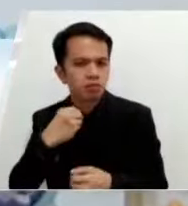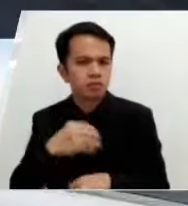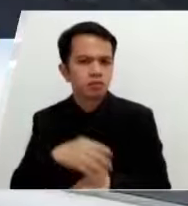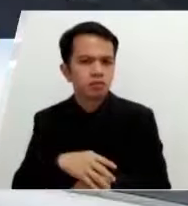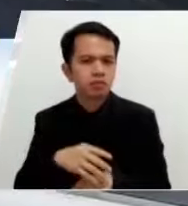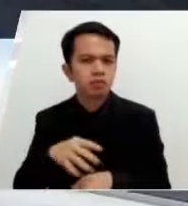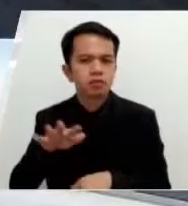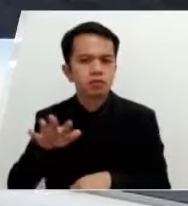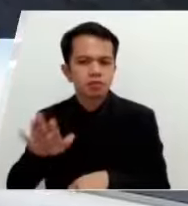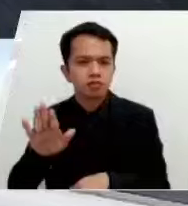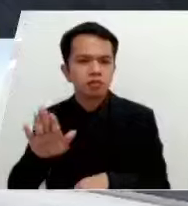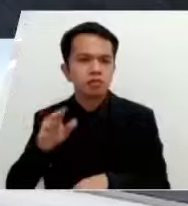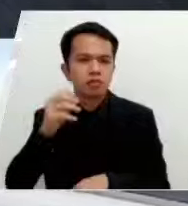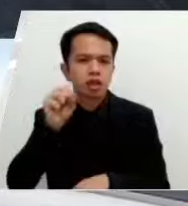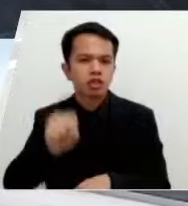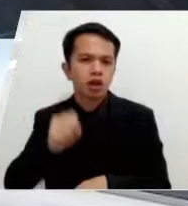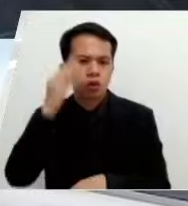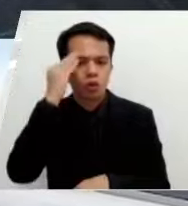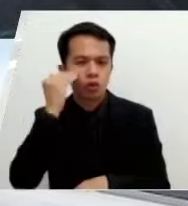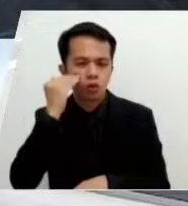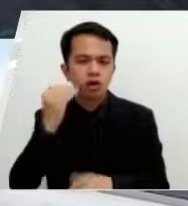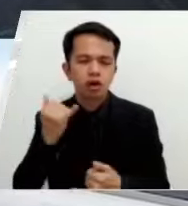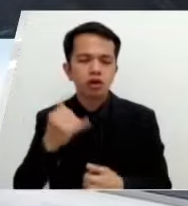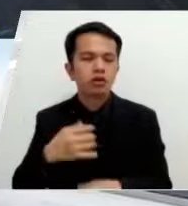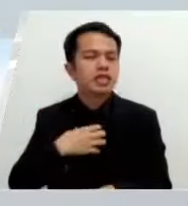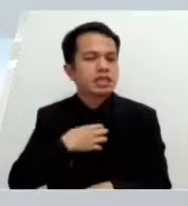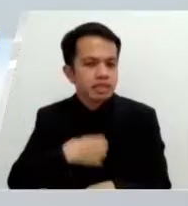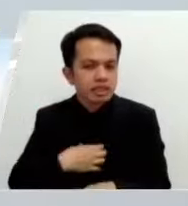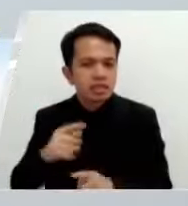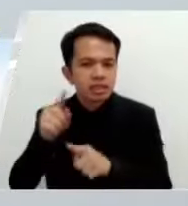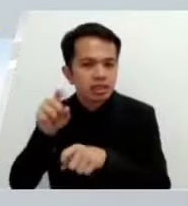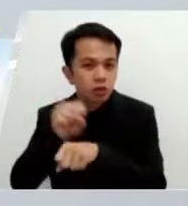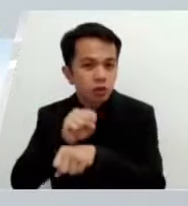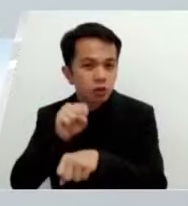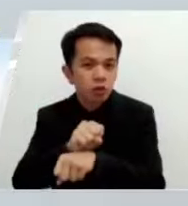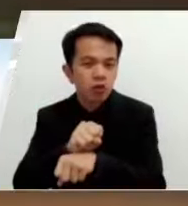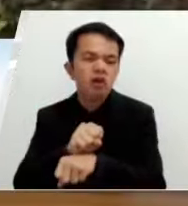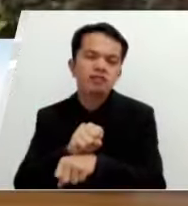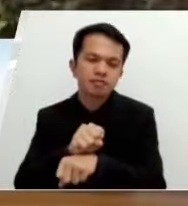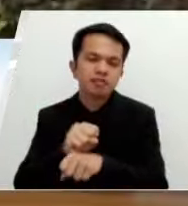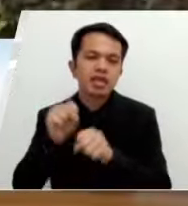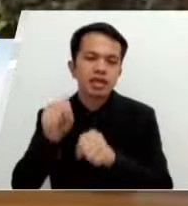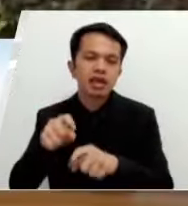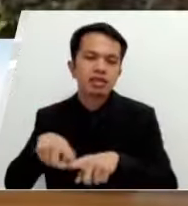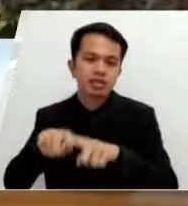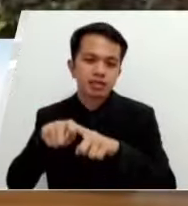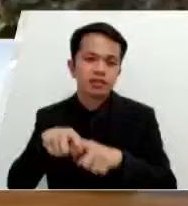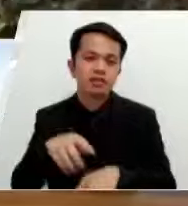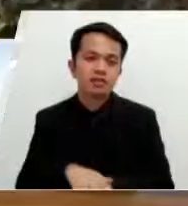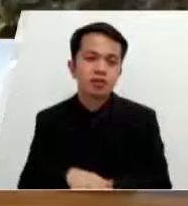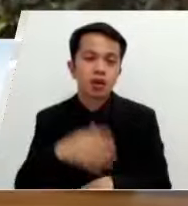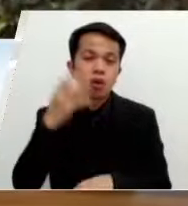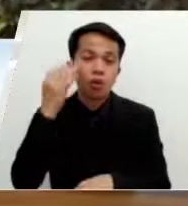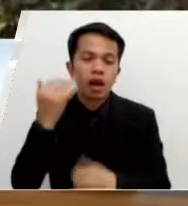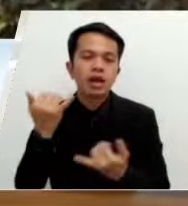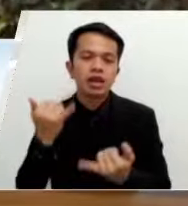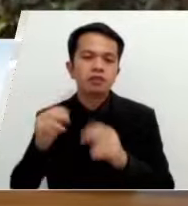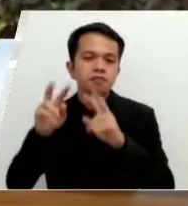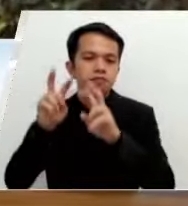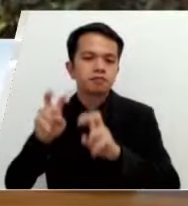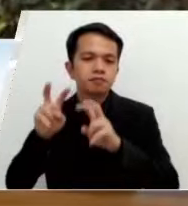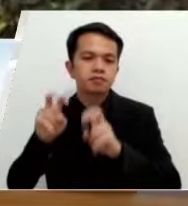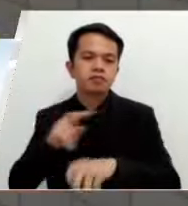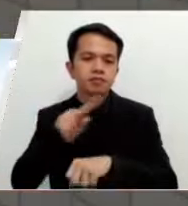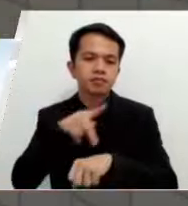Korea. Pero ang pangarap niyang makapagtrabaho sa South Korea, posibleng maantala. Pinag-aaralan kasi muna ngayon ng Pilipinas at